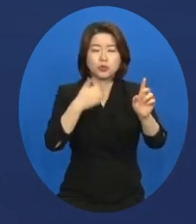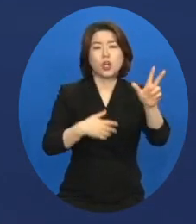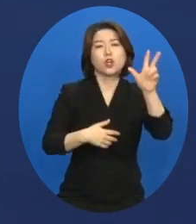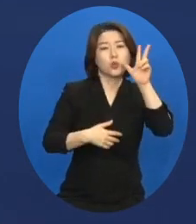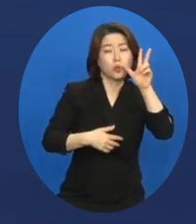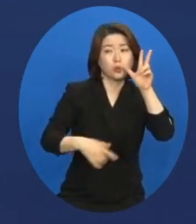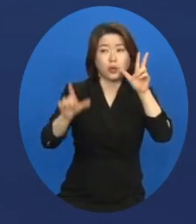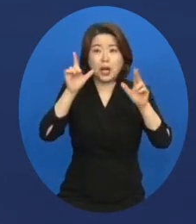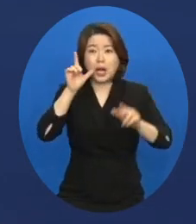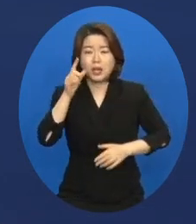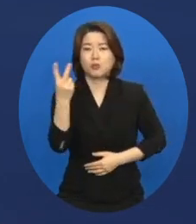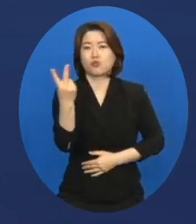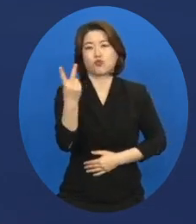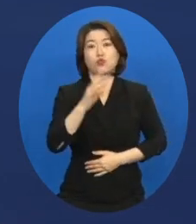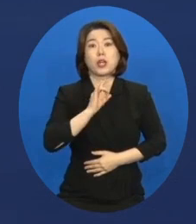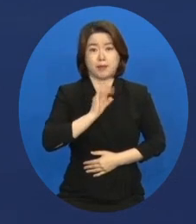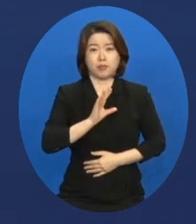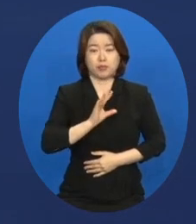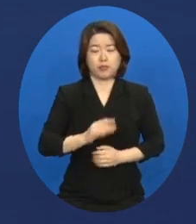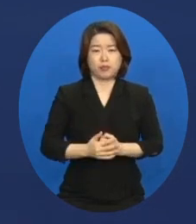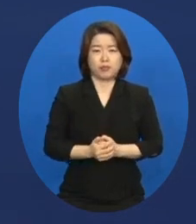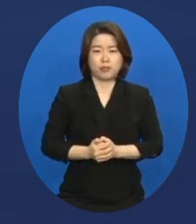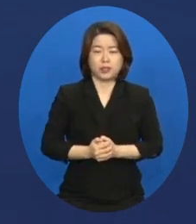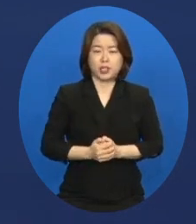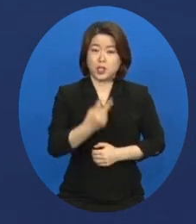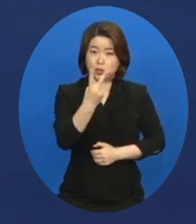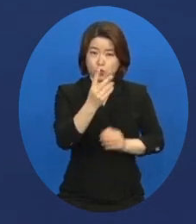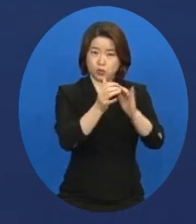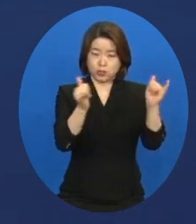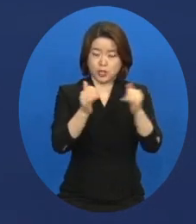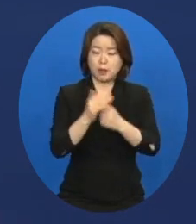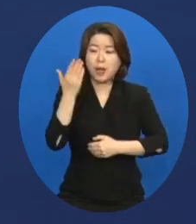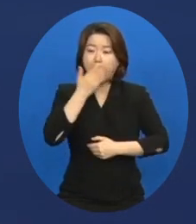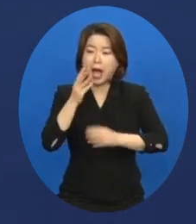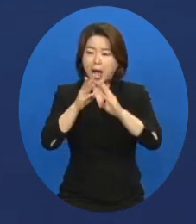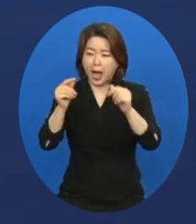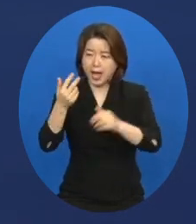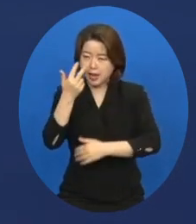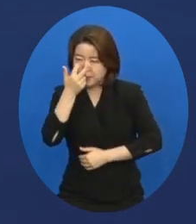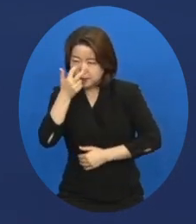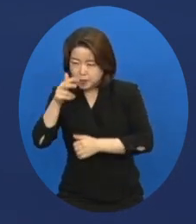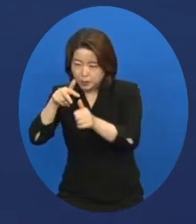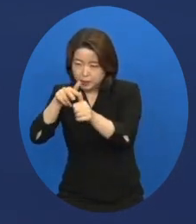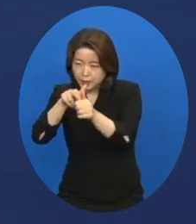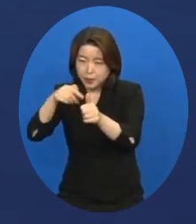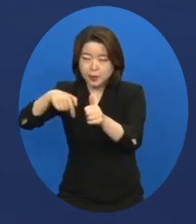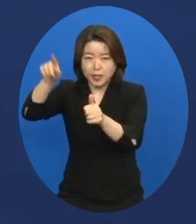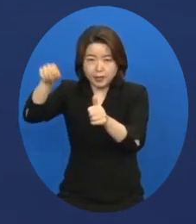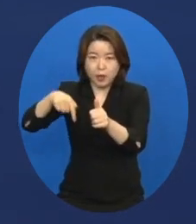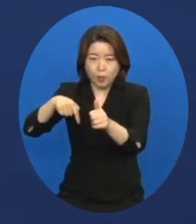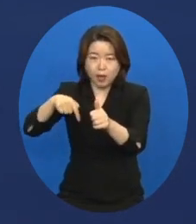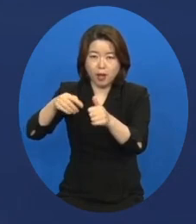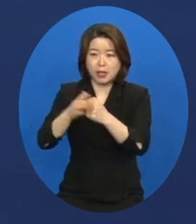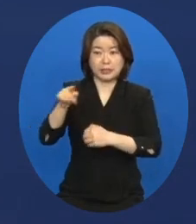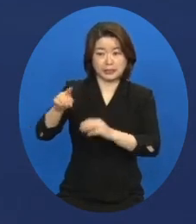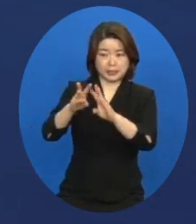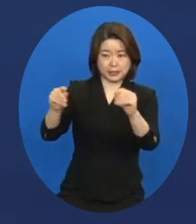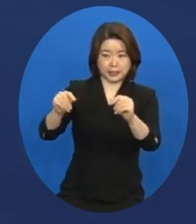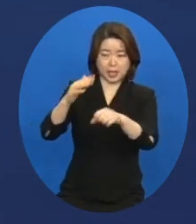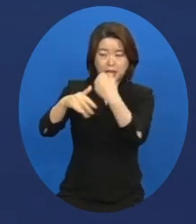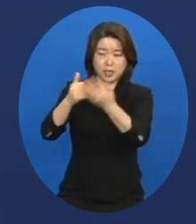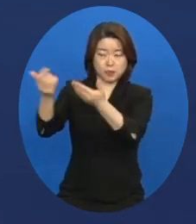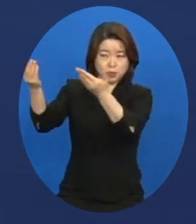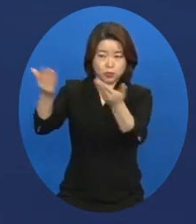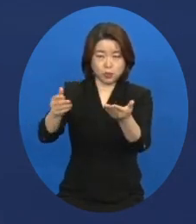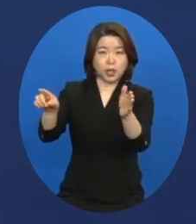두 사람밖에 없었습니다. 그리고 이 두 사람은 가나안 정탐꾼으로서 그 땅을 하나님께서 주셨다고